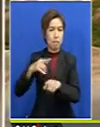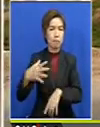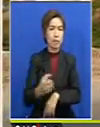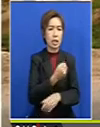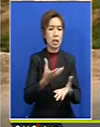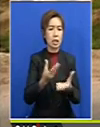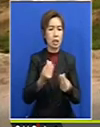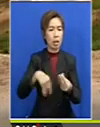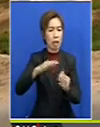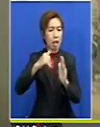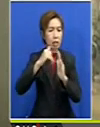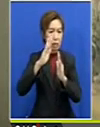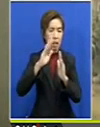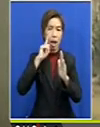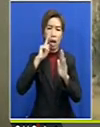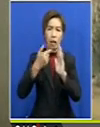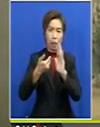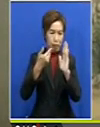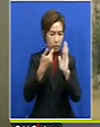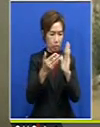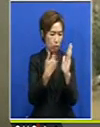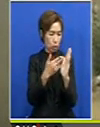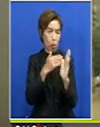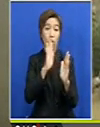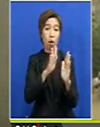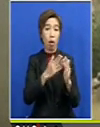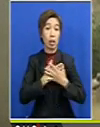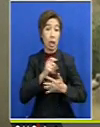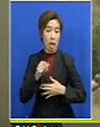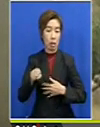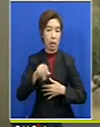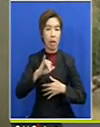หญ่ทางภาคเหนือและภาคตะวันตกของอิรักครับปรากฏว่าในสัปดาห์ที่ผ่านม